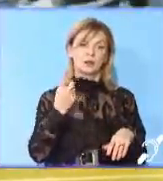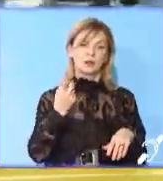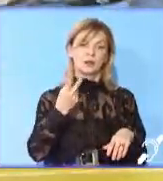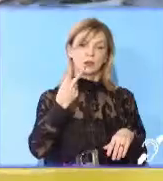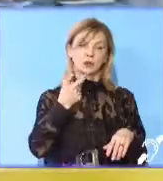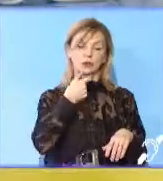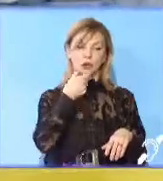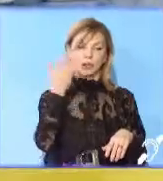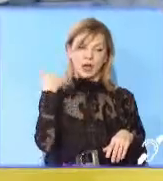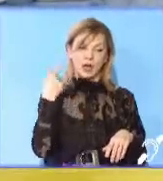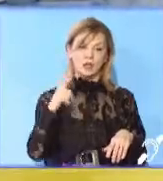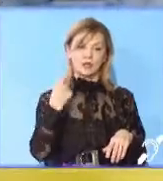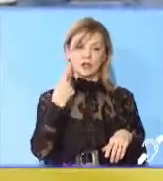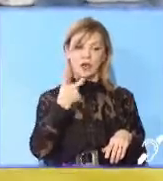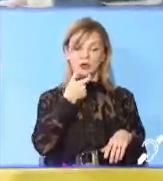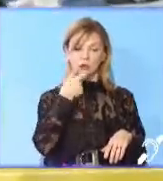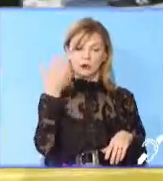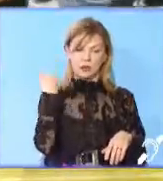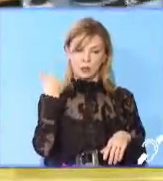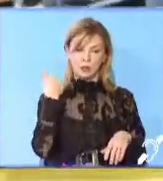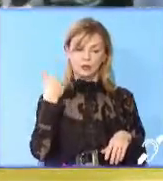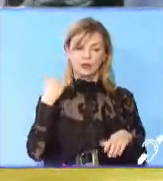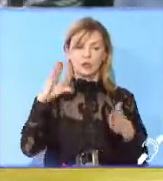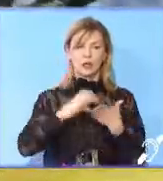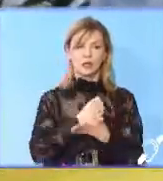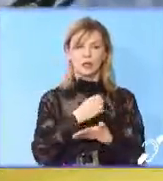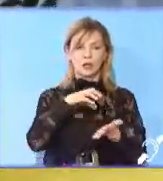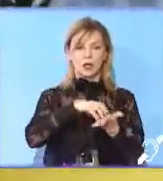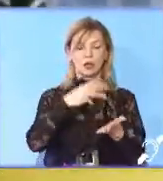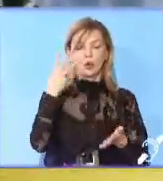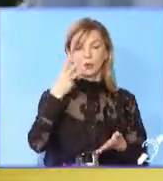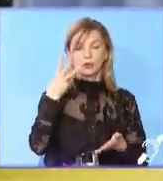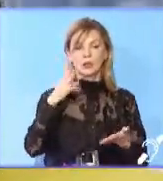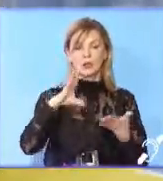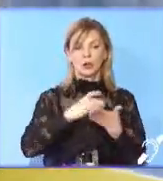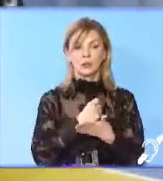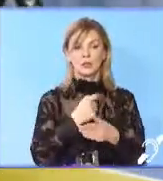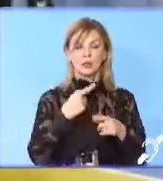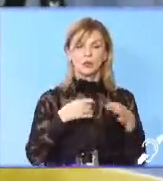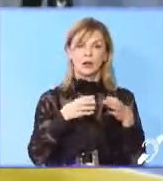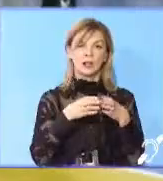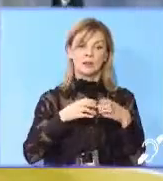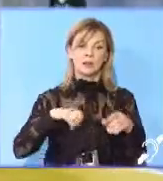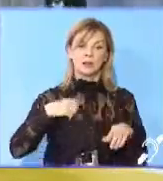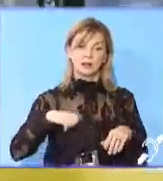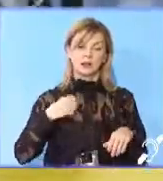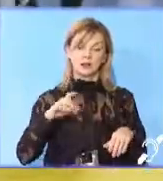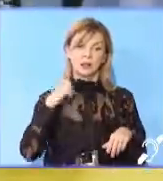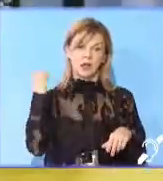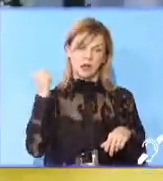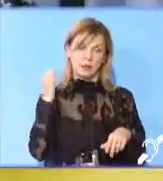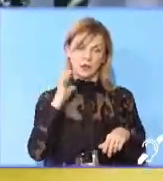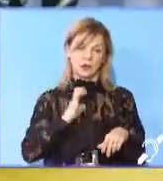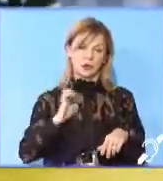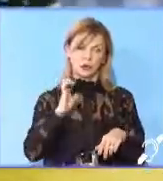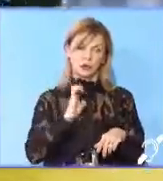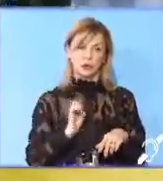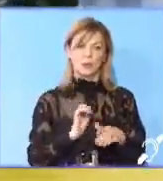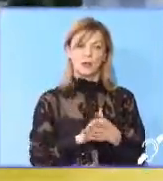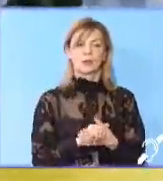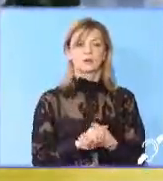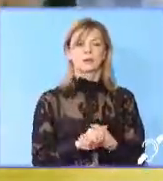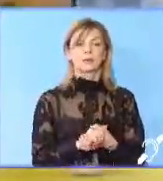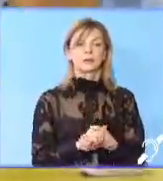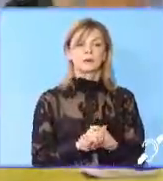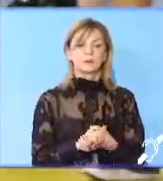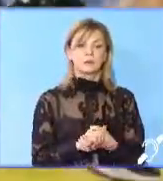din 2023. Și-a trecut în cont medalia de bronz obținută cu Naționala de Tineret la Campionatul European din